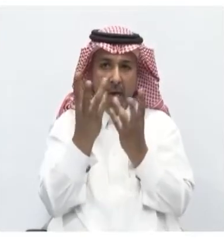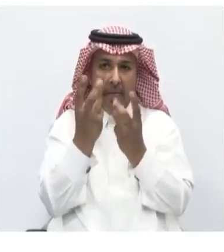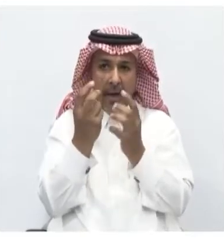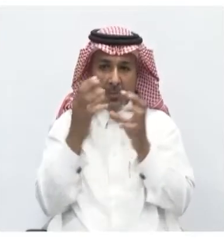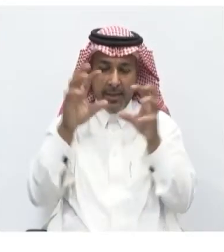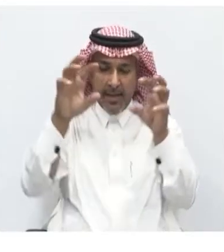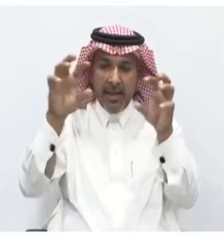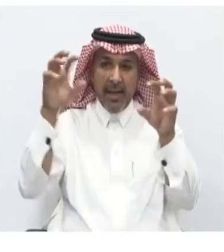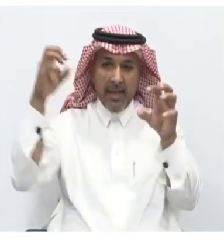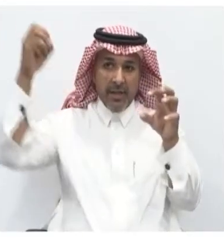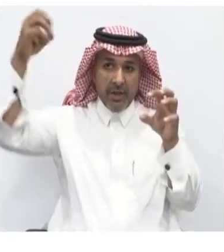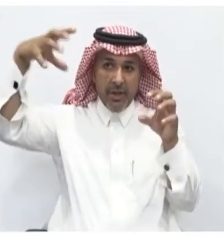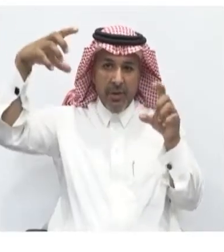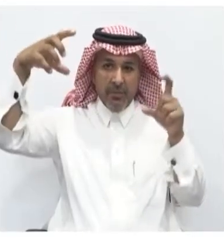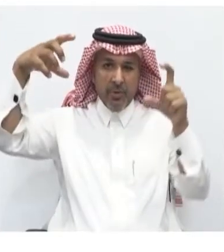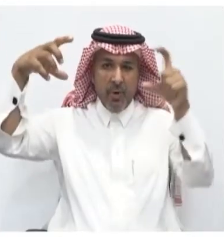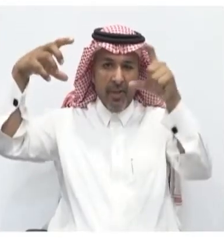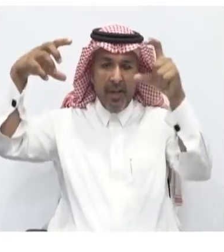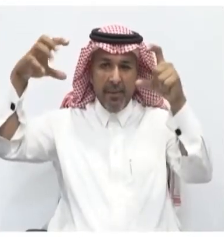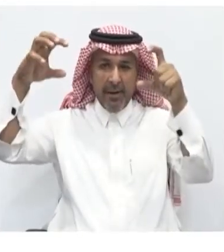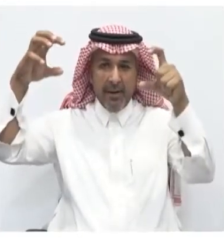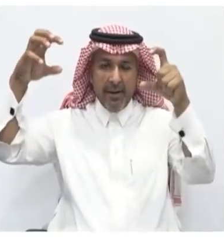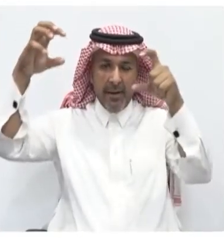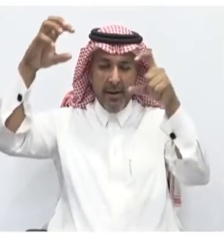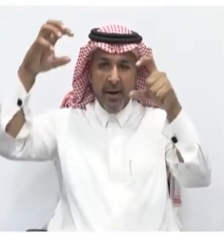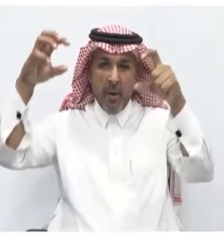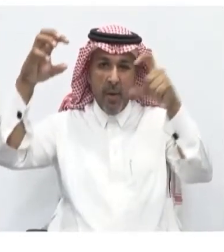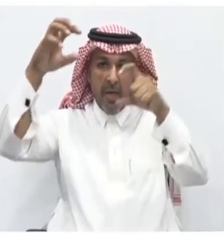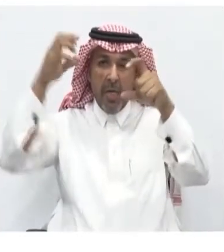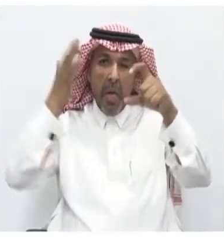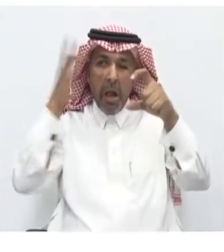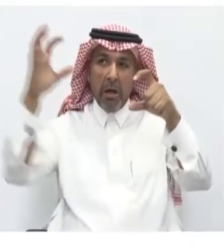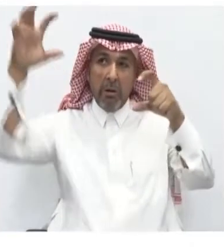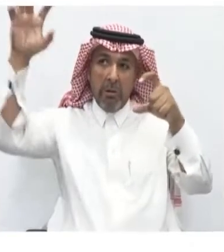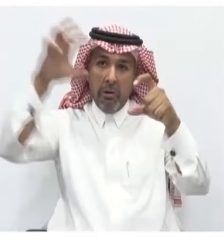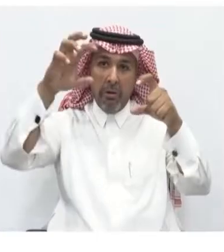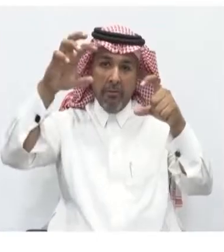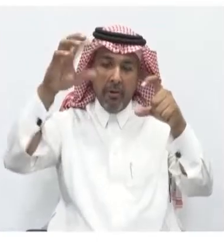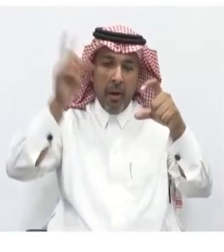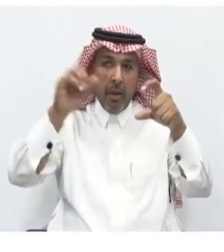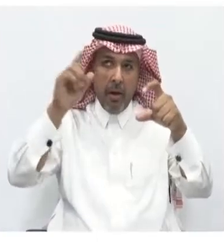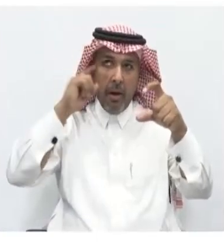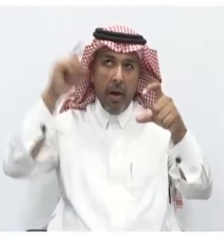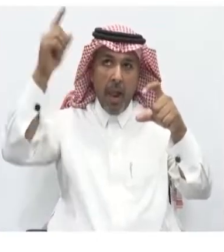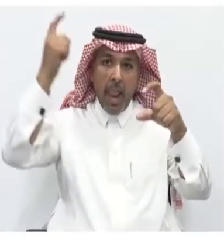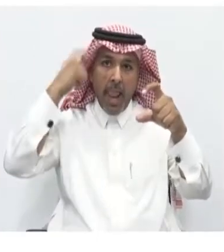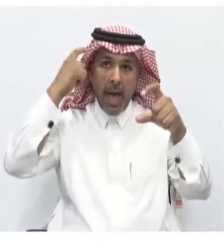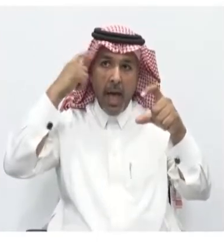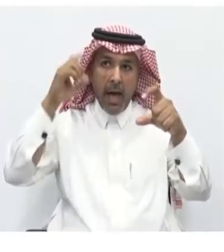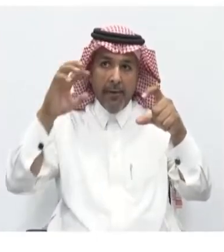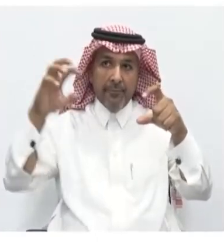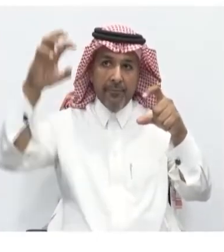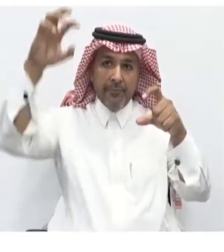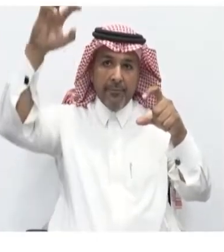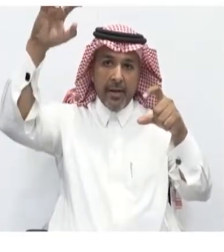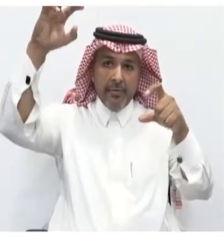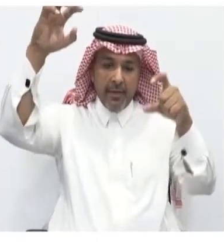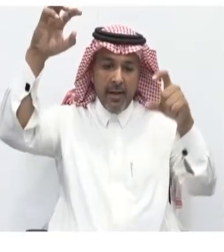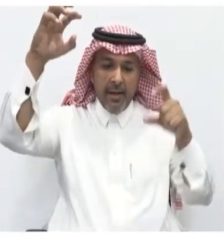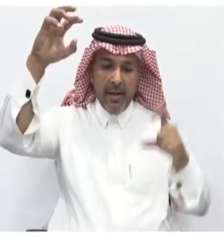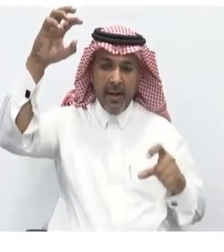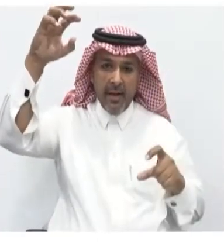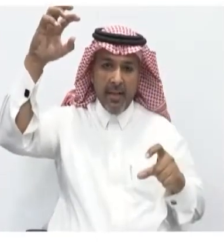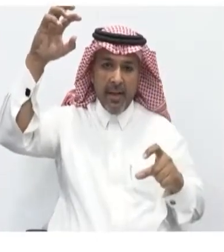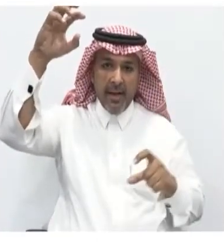ذكر الله سبحانه وتعالى كل شيء خلقه بمقدار وعدد محدد حتى حبات الارز حتى حبات